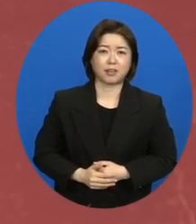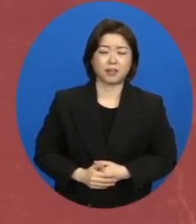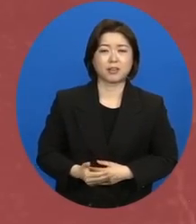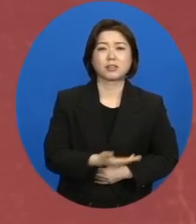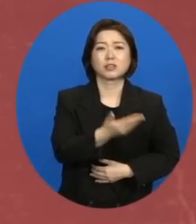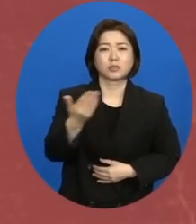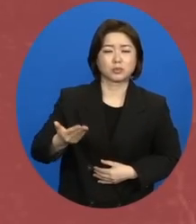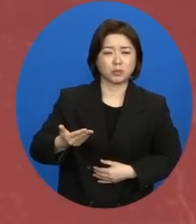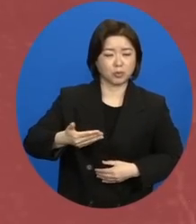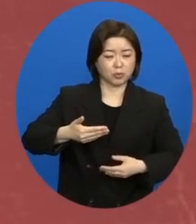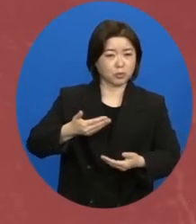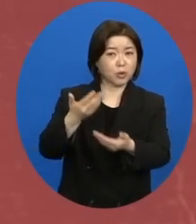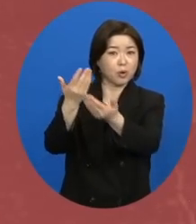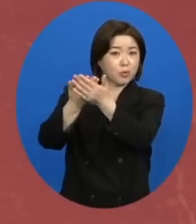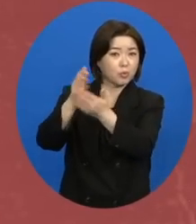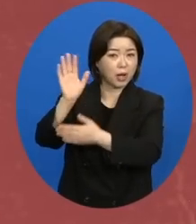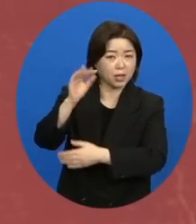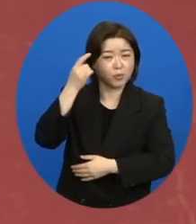여러분 왜 안 구하는지 아세요?